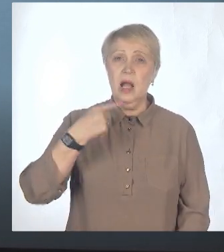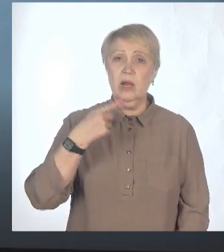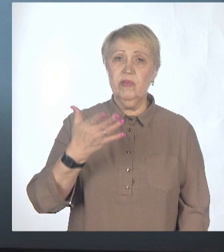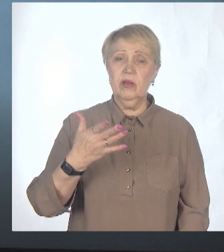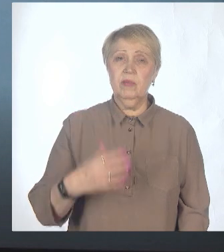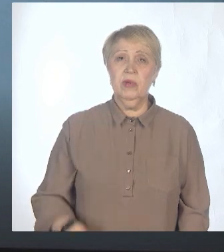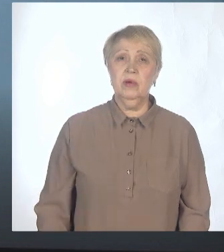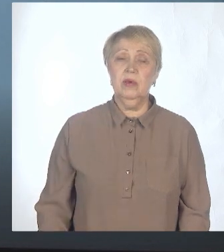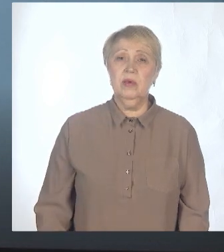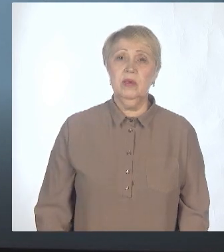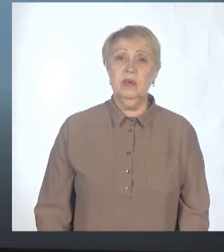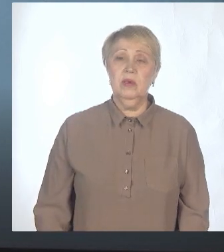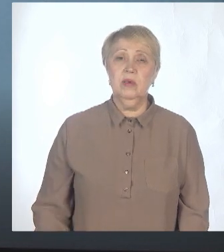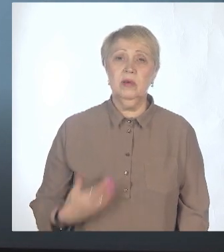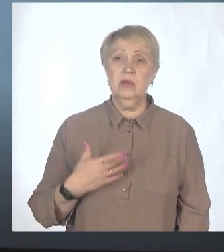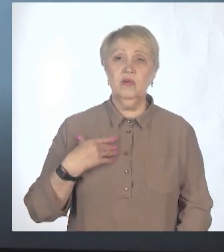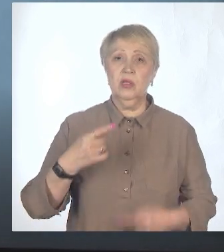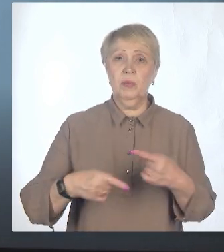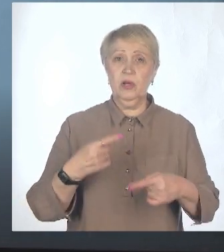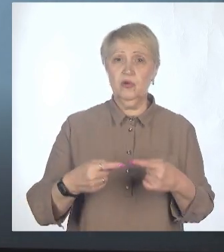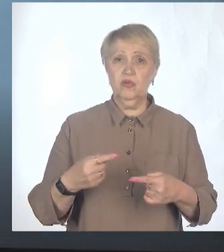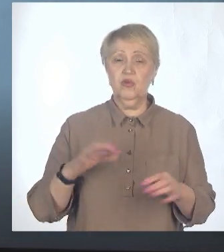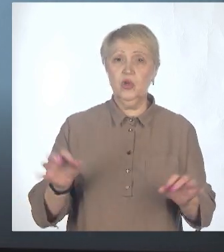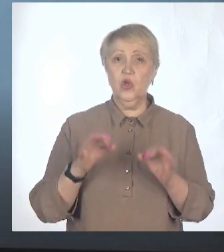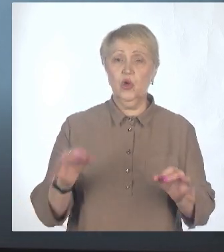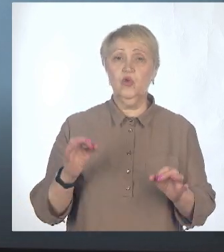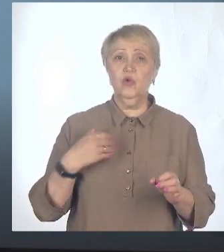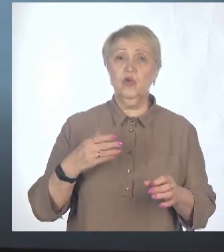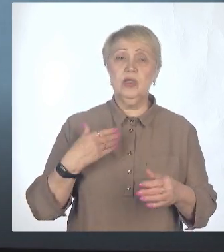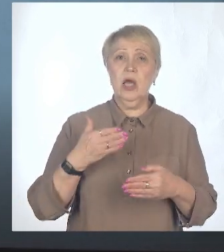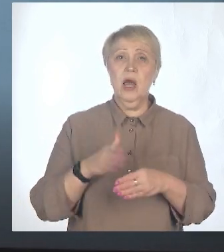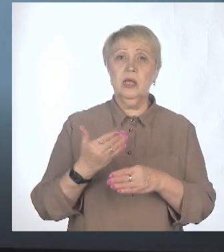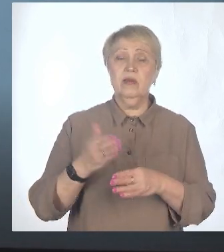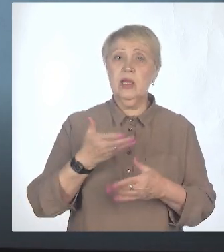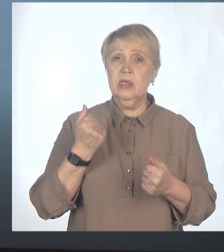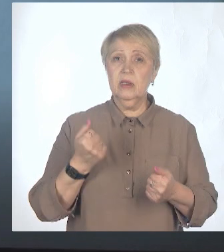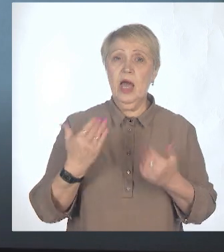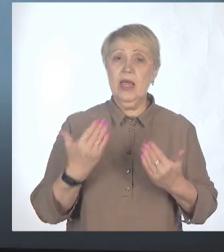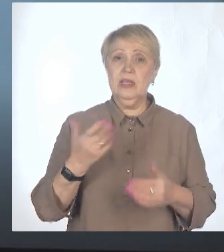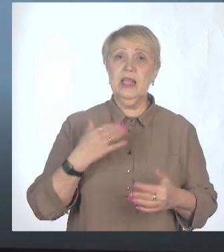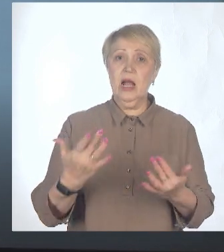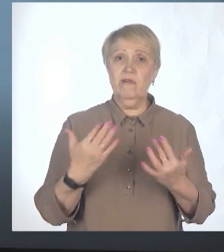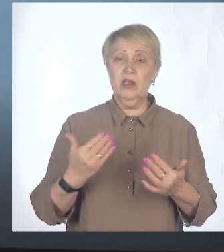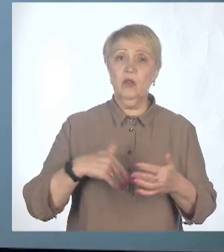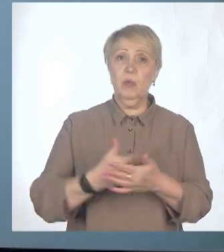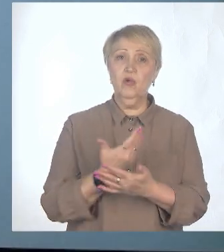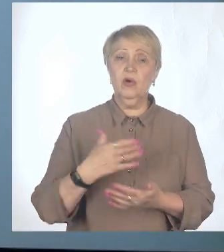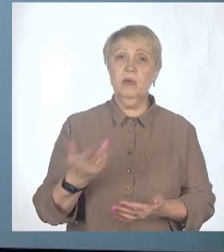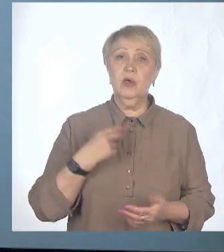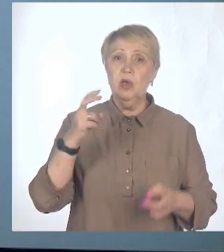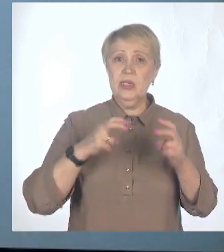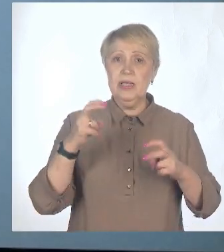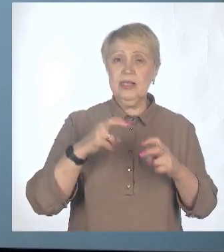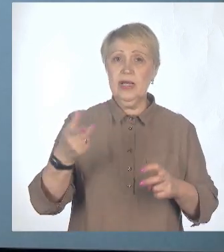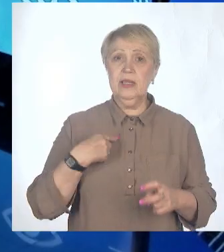то с ними пока никто не расстается глобально. А если мы говорим про требования к новым соискателям,